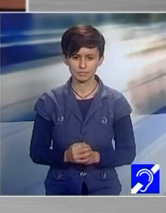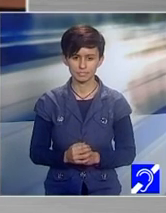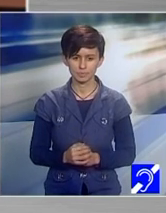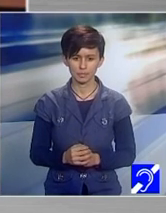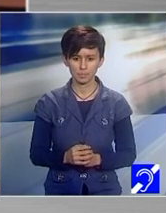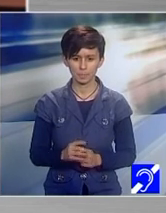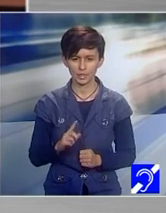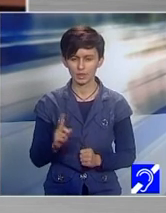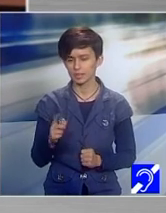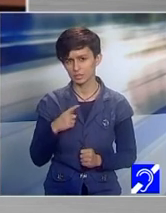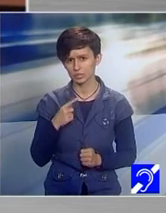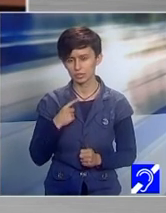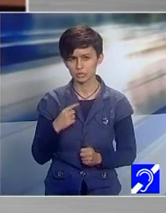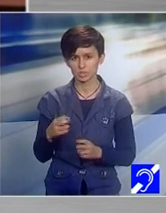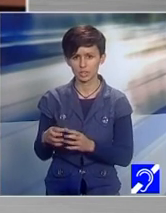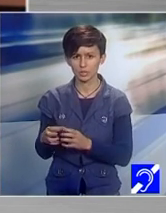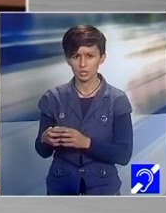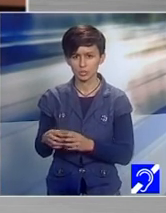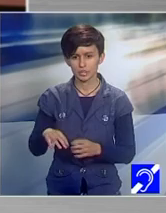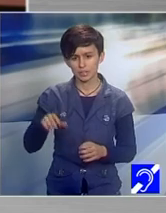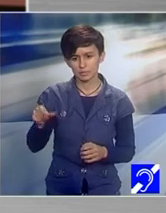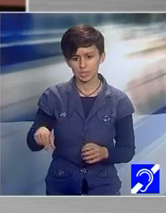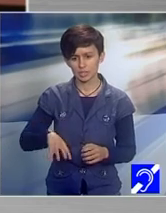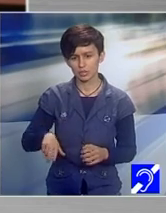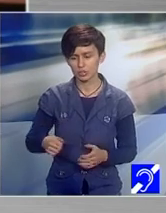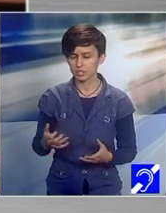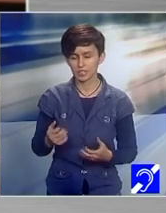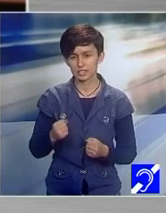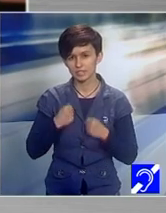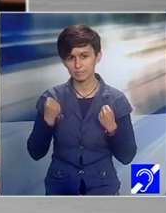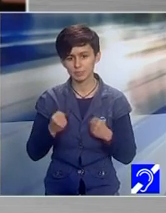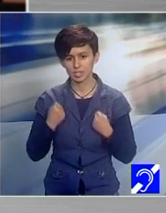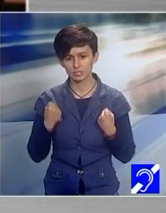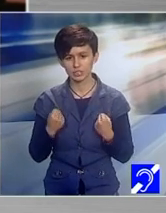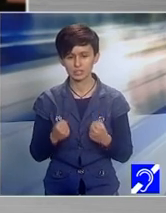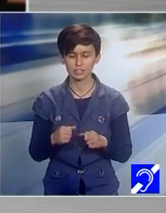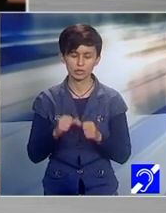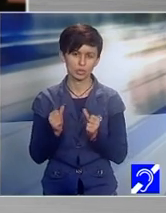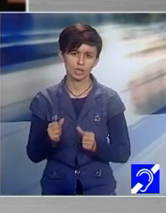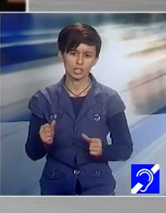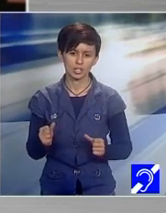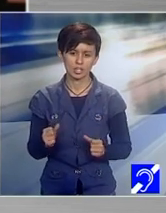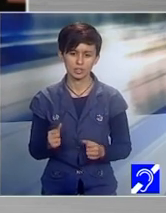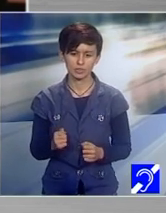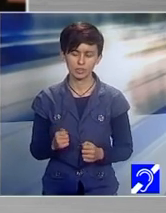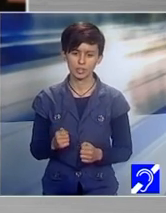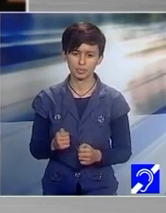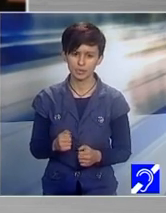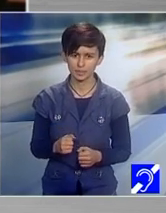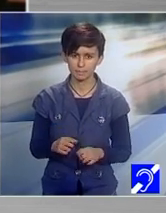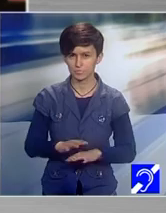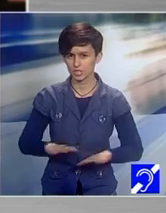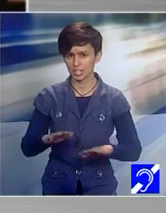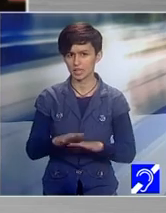o bandă de spărgători care să acționeze într-un anumit mod de operare generalizat pe mai multe fapte sau așa mai